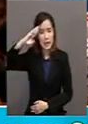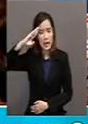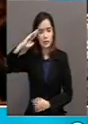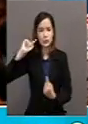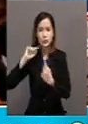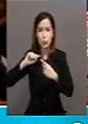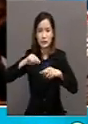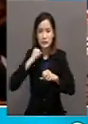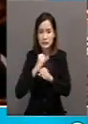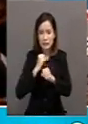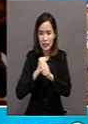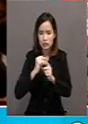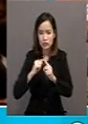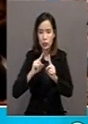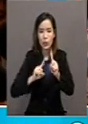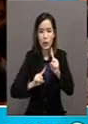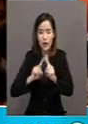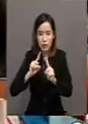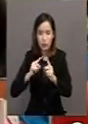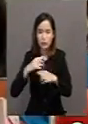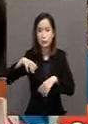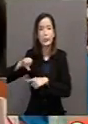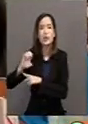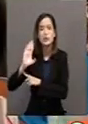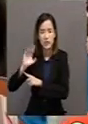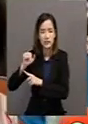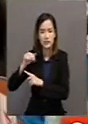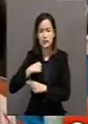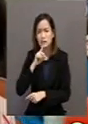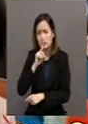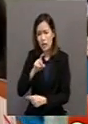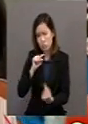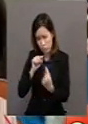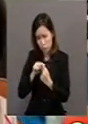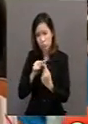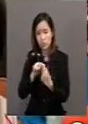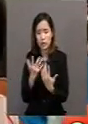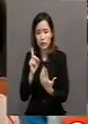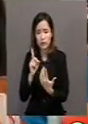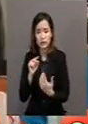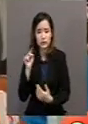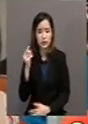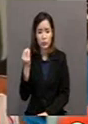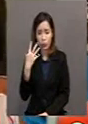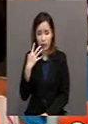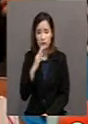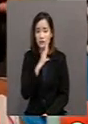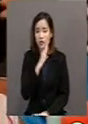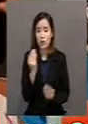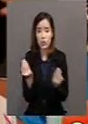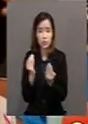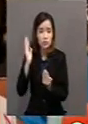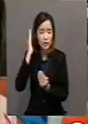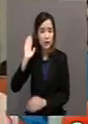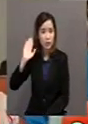ตั้งเป็นห้างหุ้นส่วนจำกัดนักข่าวพยายามไปสอบถามถึงความเหมาะสมเรื่องนี้นะครับอาจารย์วิษณุบอกว่าถ้าลูกชาย